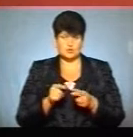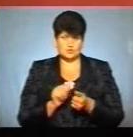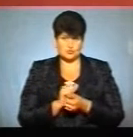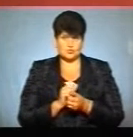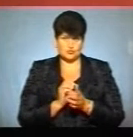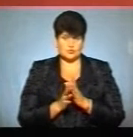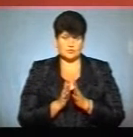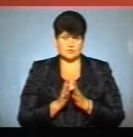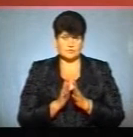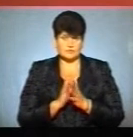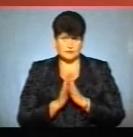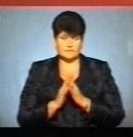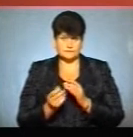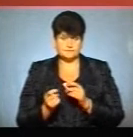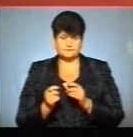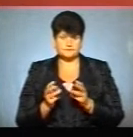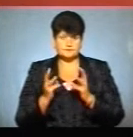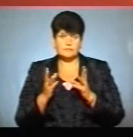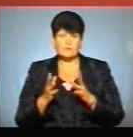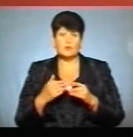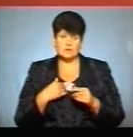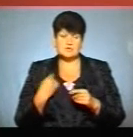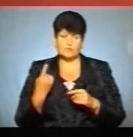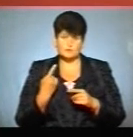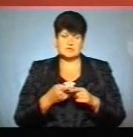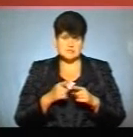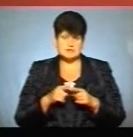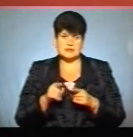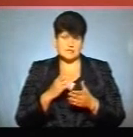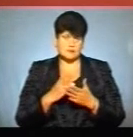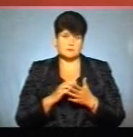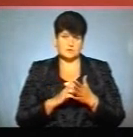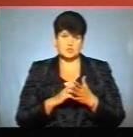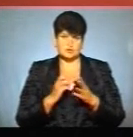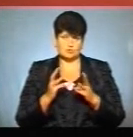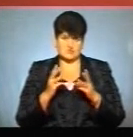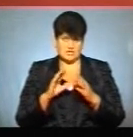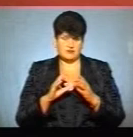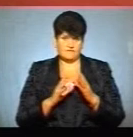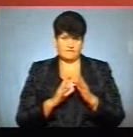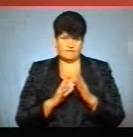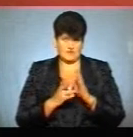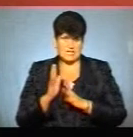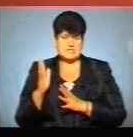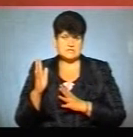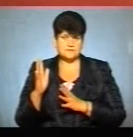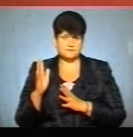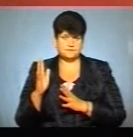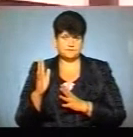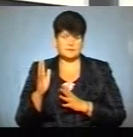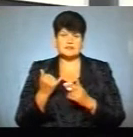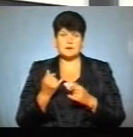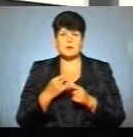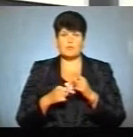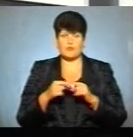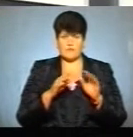нас дуже часто в області саме паління сухостою стає причиною пожежі вже в лісі, так? Зараз ми повернемося до